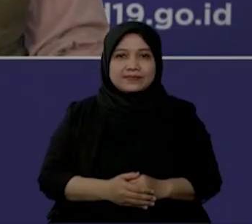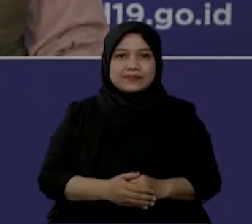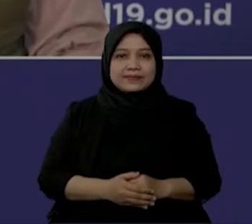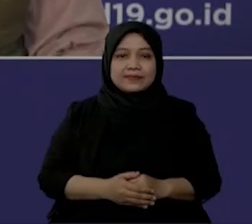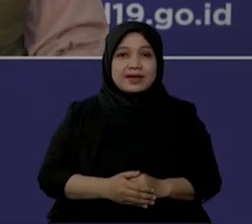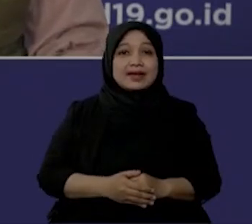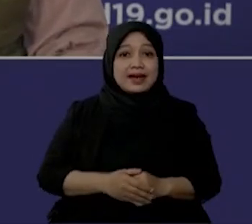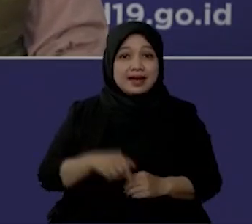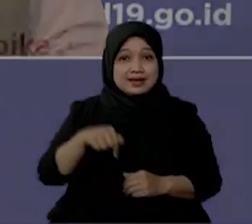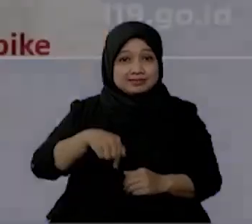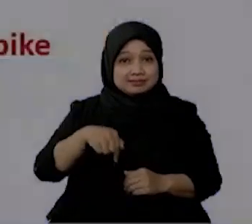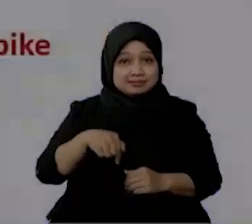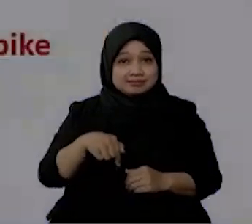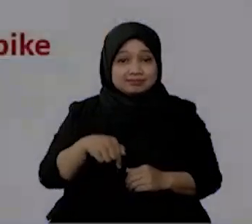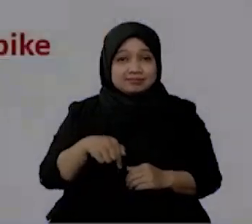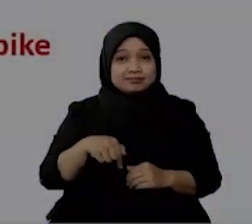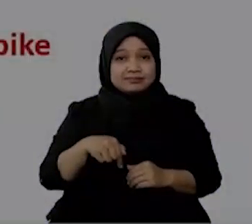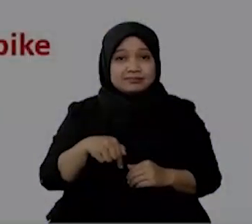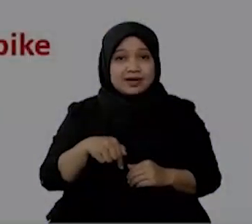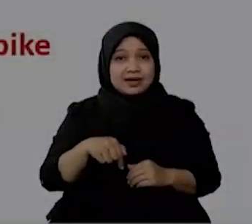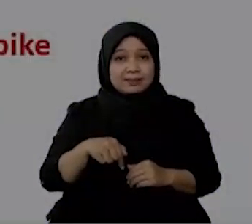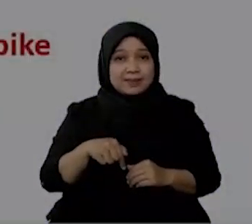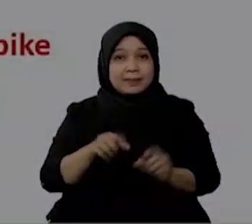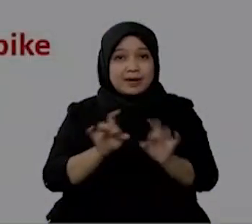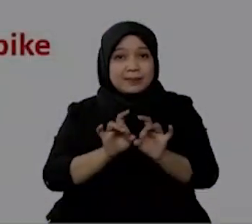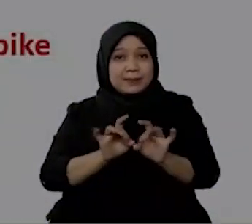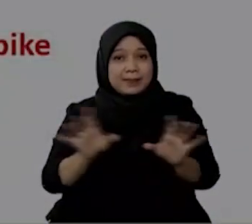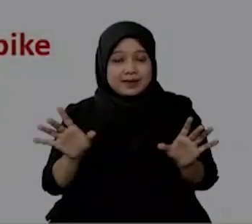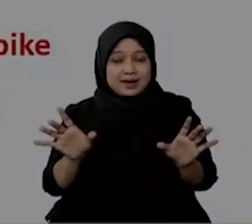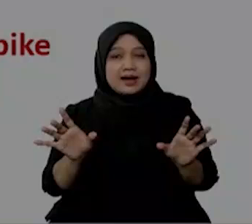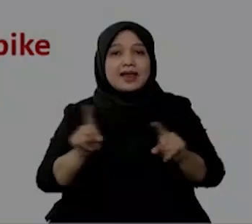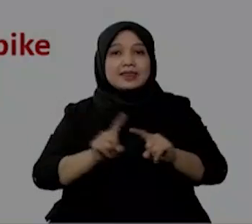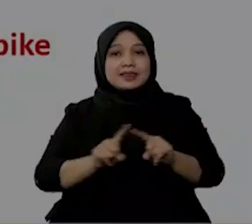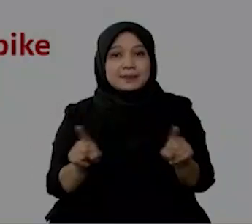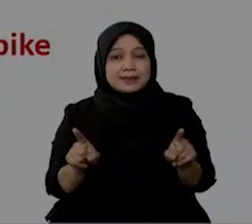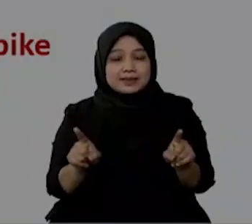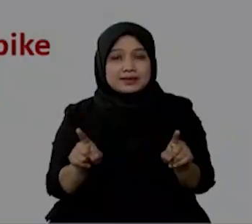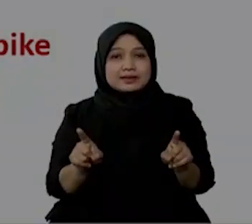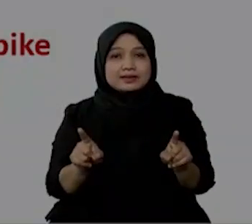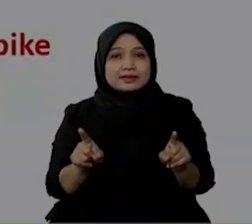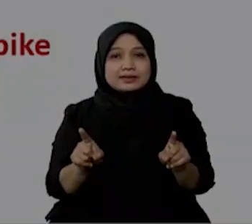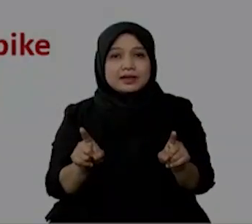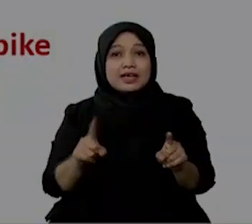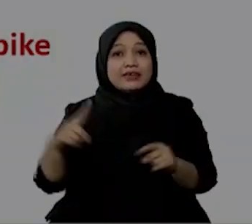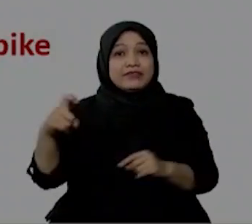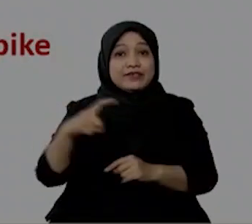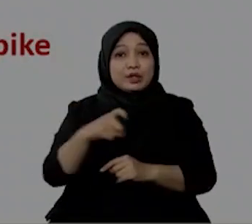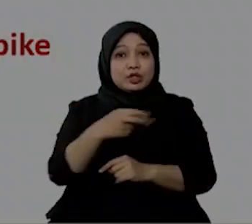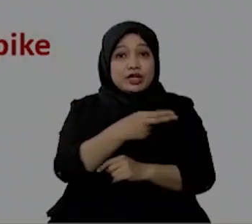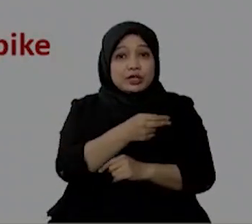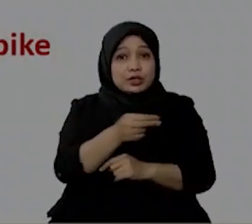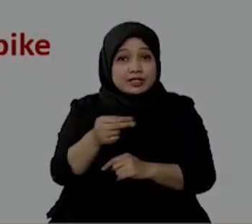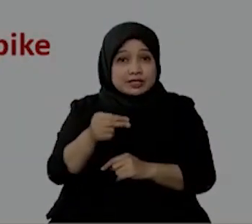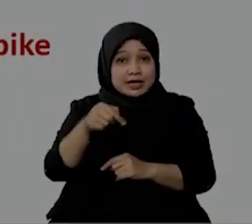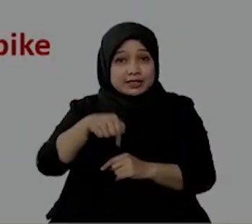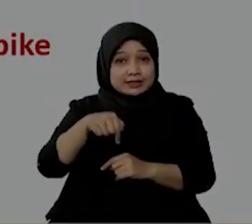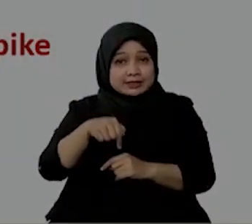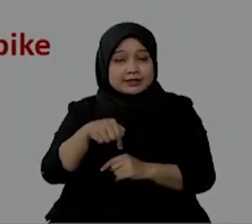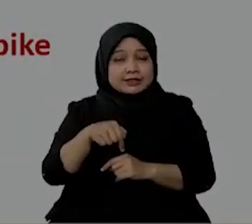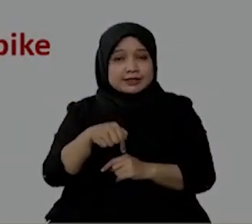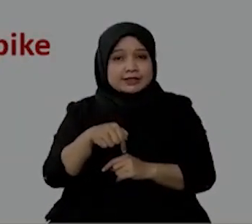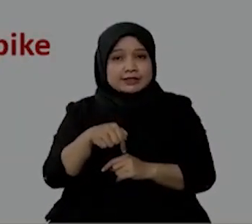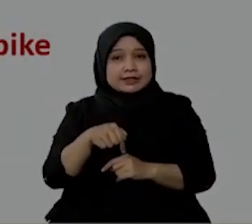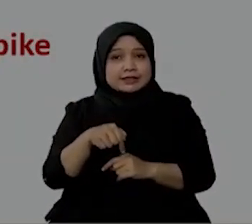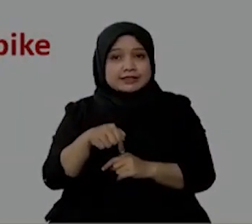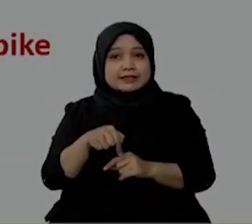memang tadi berbeda, terutama di spike ada berbeda, tetapi virus Indonesia itu mengalami